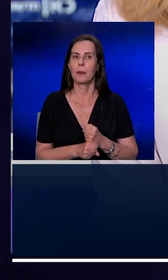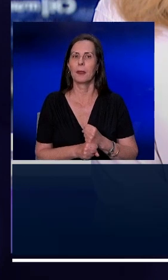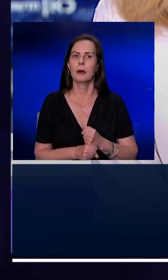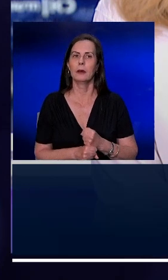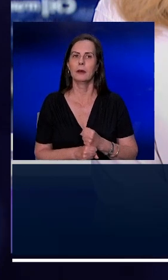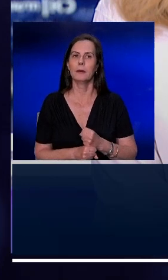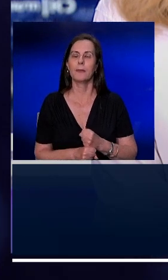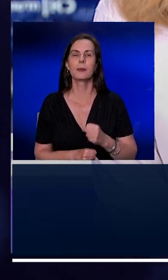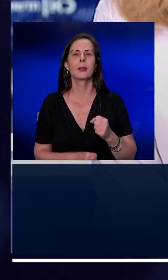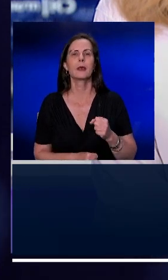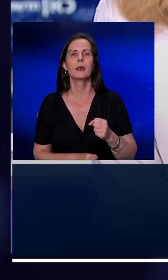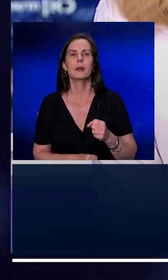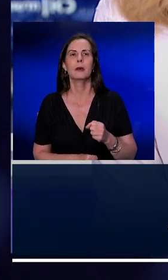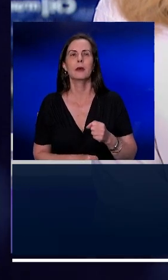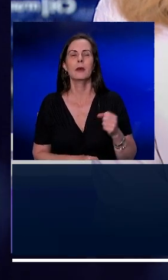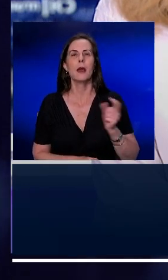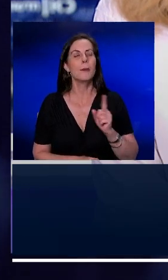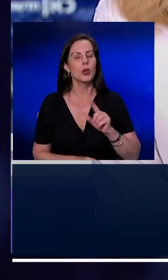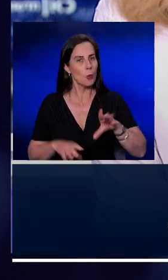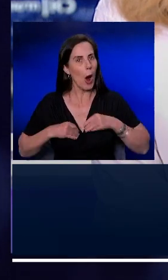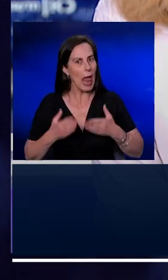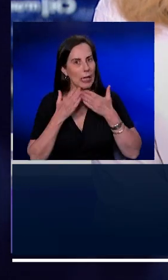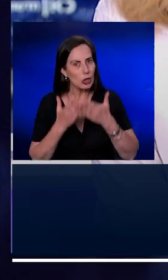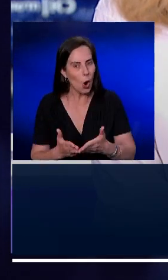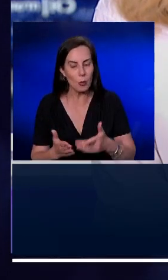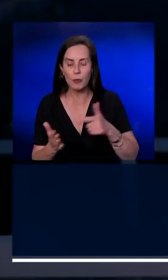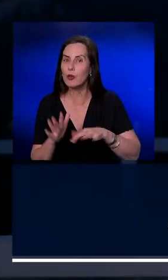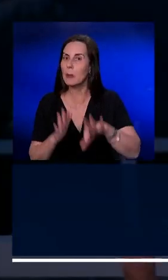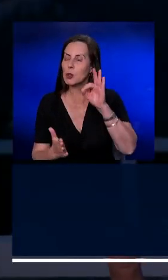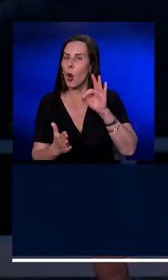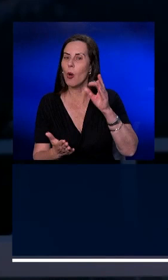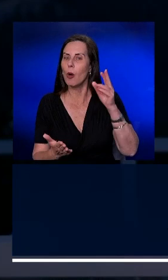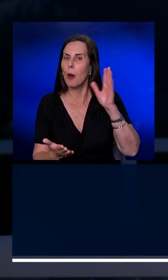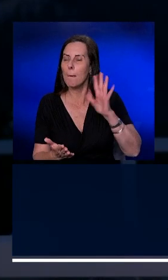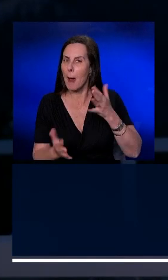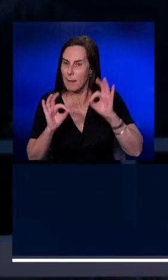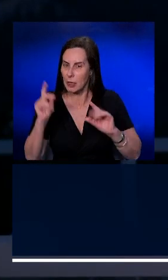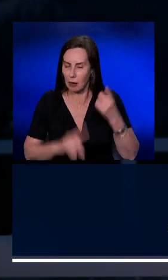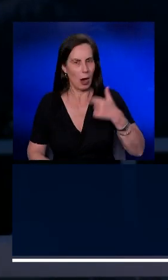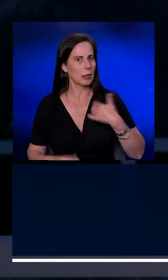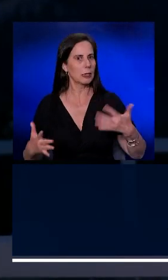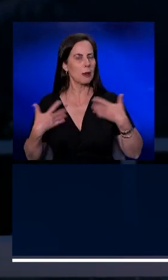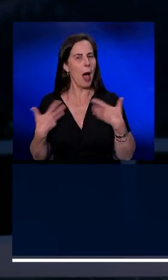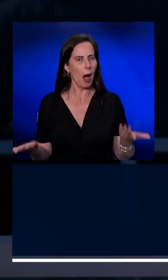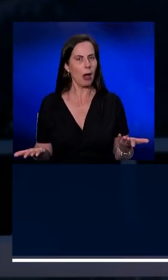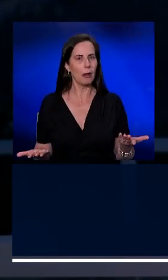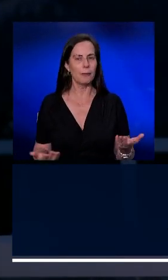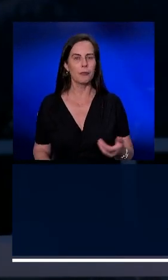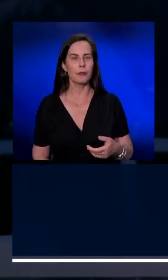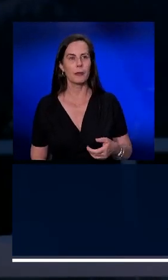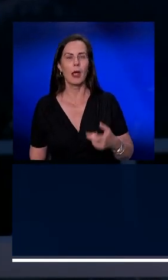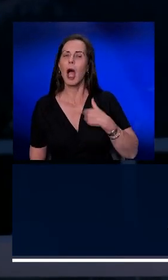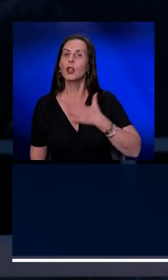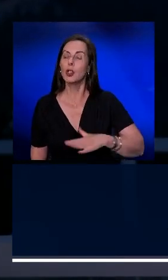כל מי שיסכים לבוא ולסייע לנו בשביל להגיע לחקר האמת, אנחנו יותר מנשמח. יש התקדמות? אני יודע